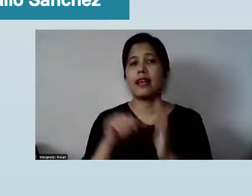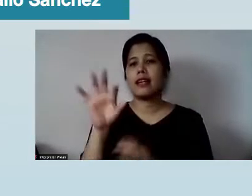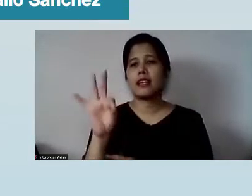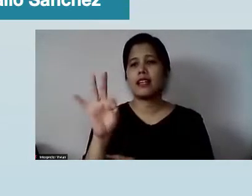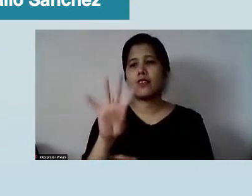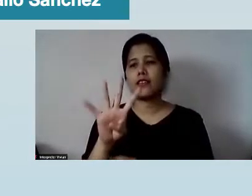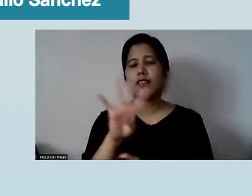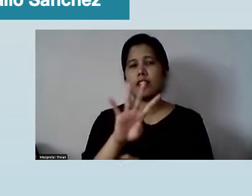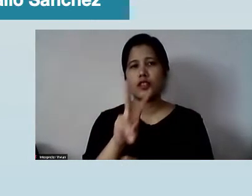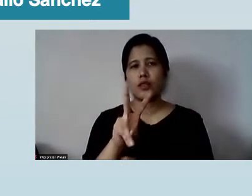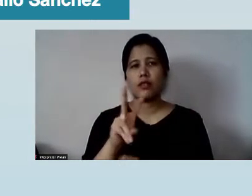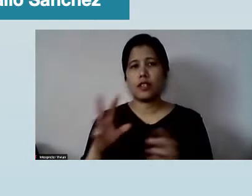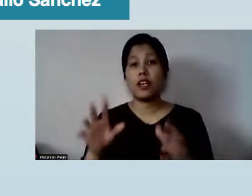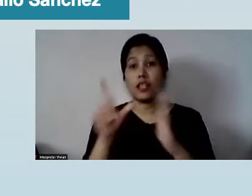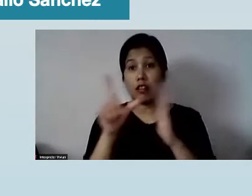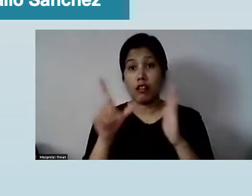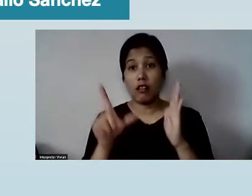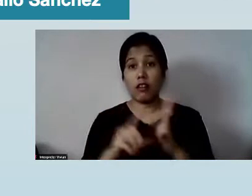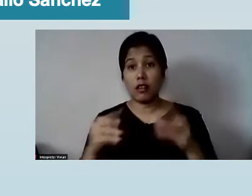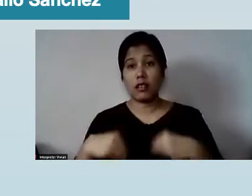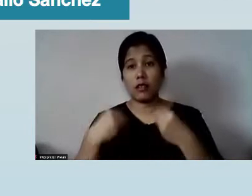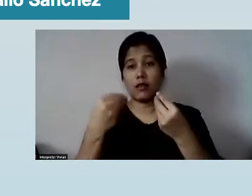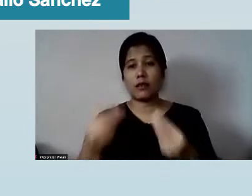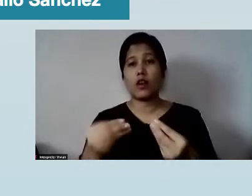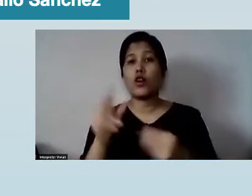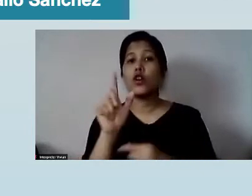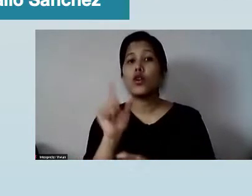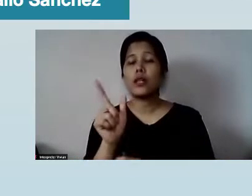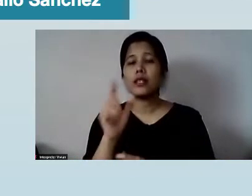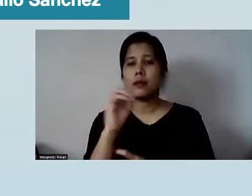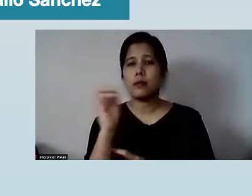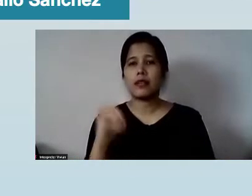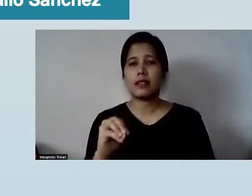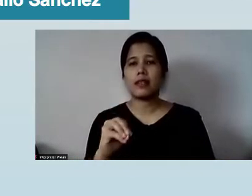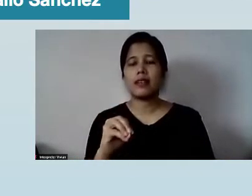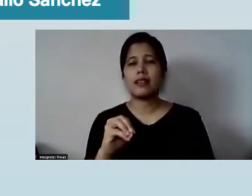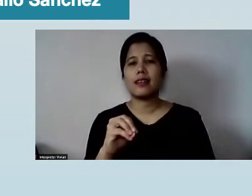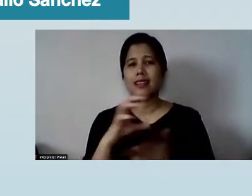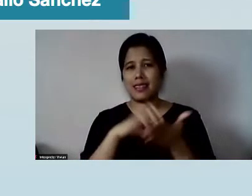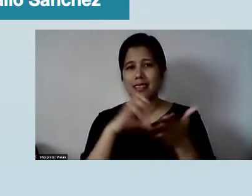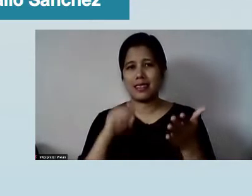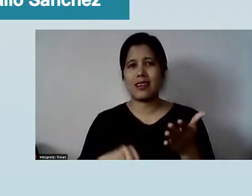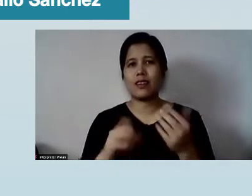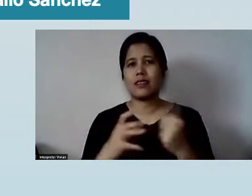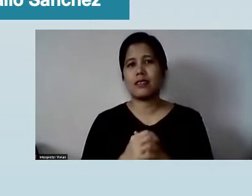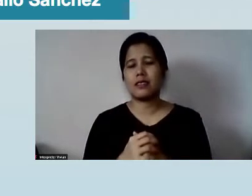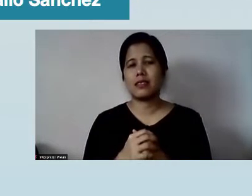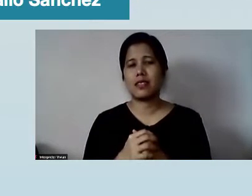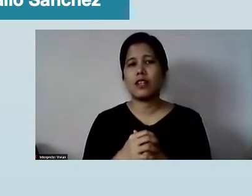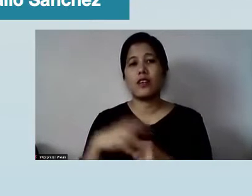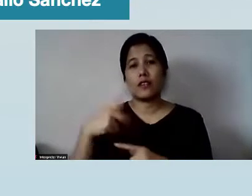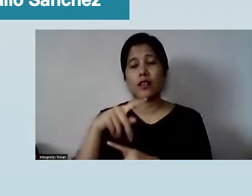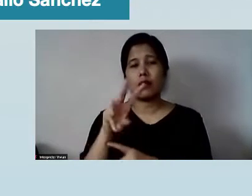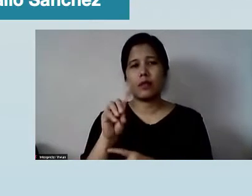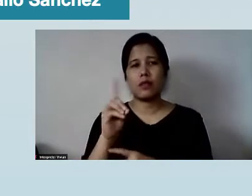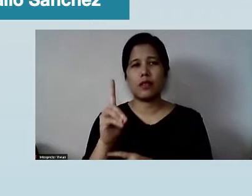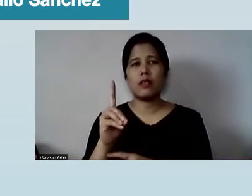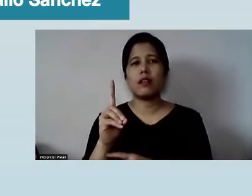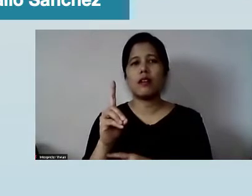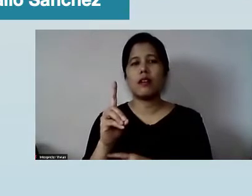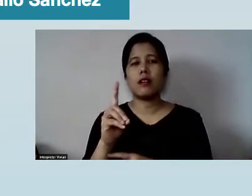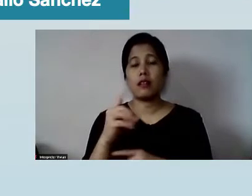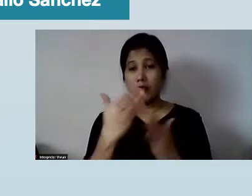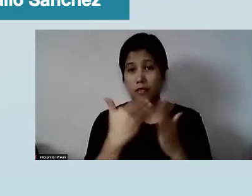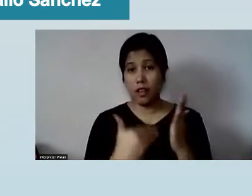9442. This law grants 20% discount privileges to persons with disabilities on the following: